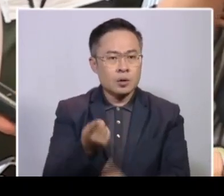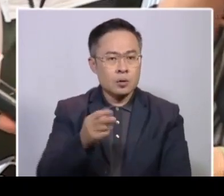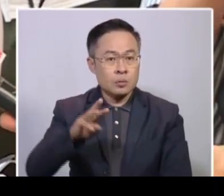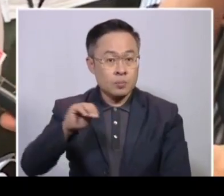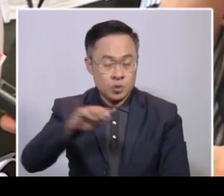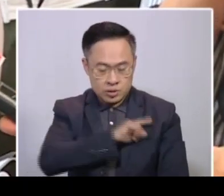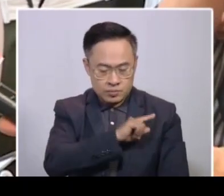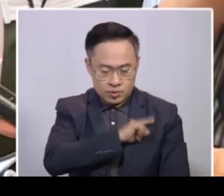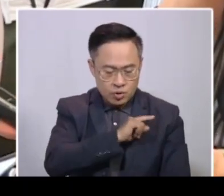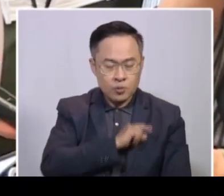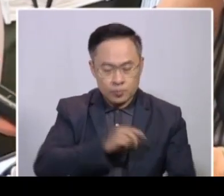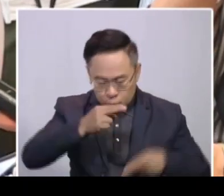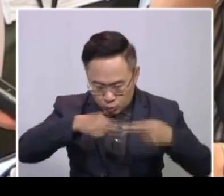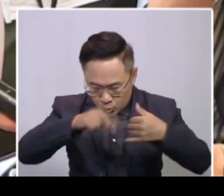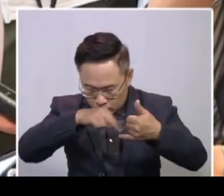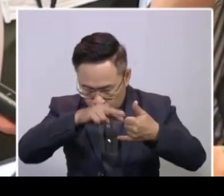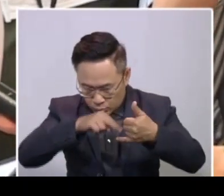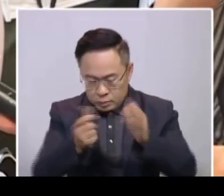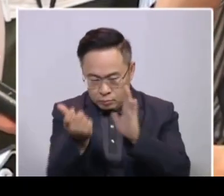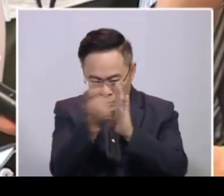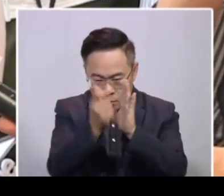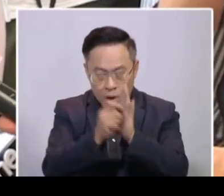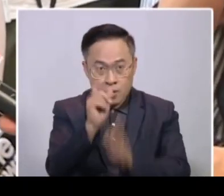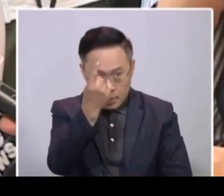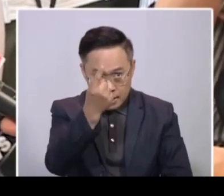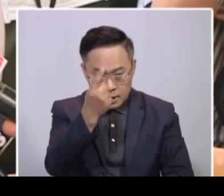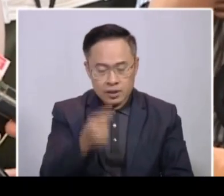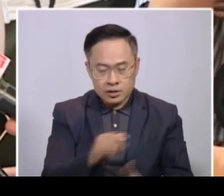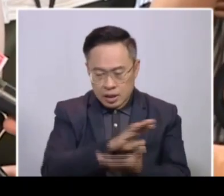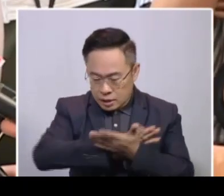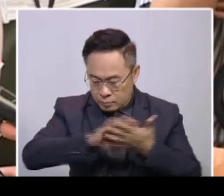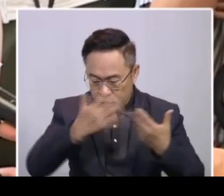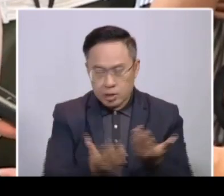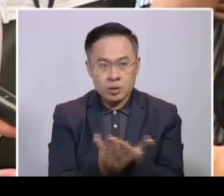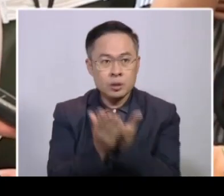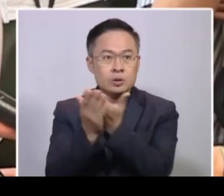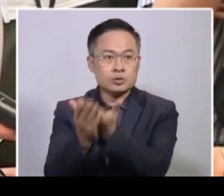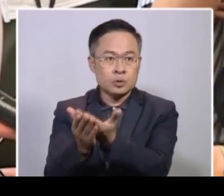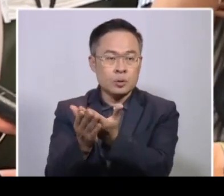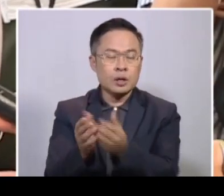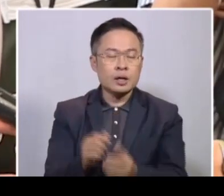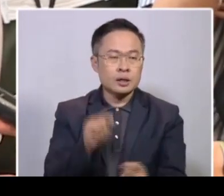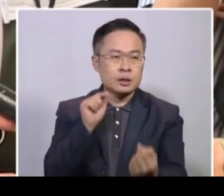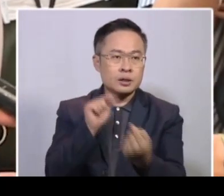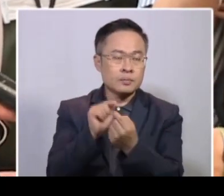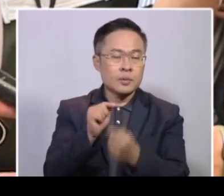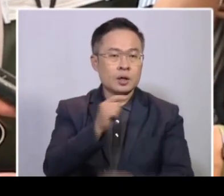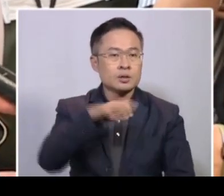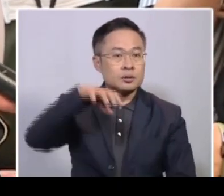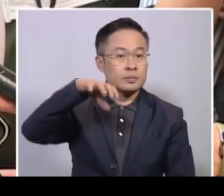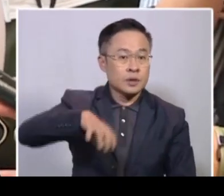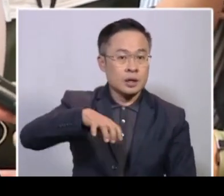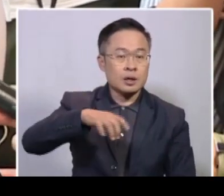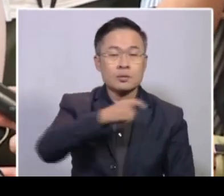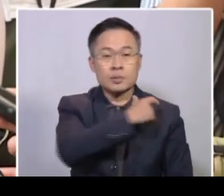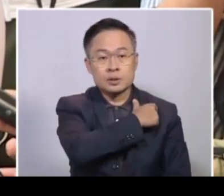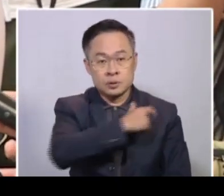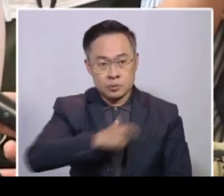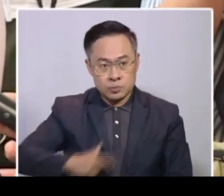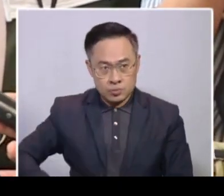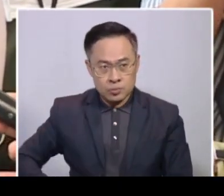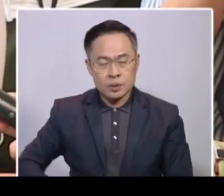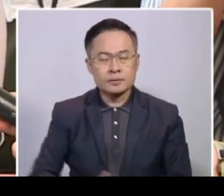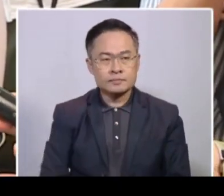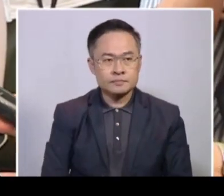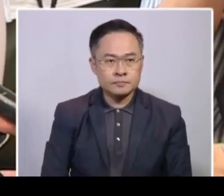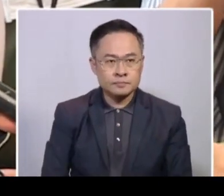ลังจากถวายสัตย์ค่ะ ครม. ชุดปัจจุบันยังสามารถดำเนินการได้จนกว่าคณะรัฐมนตรีชุดใหม่จะถวาย